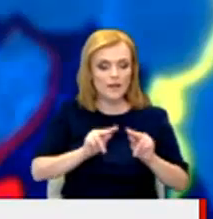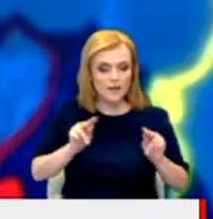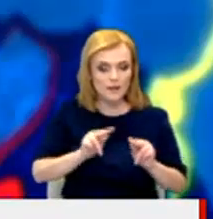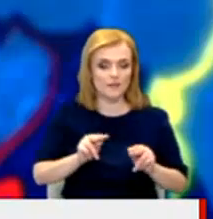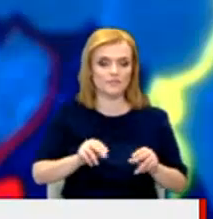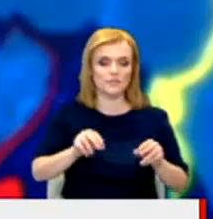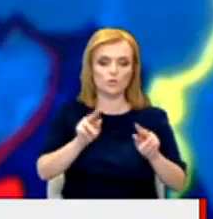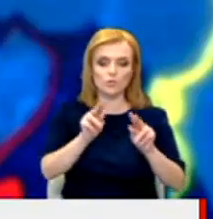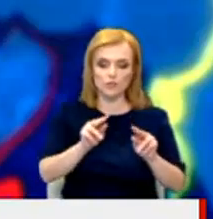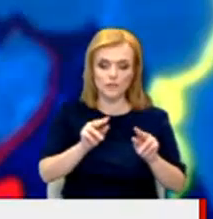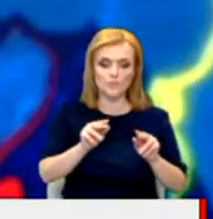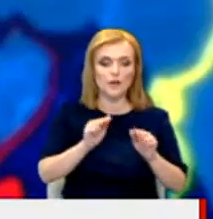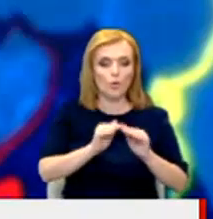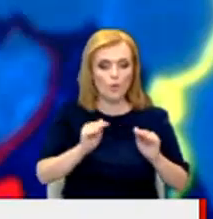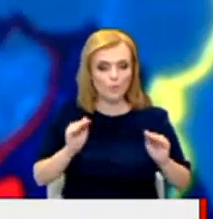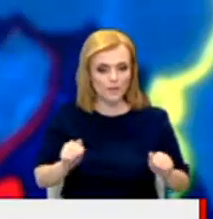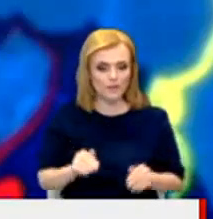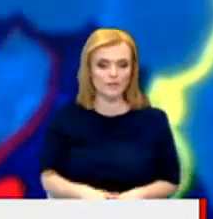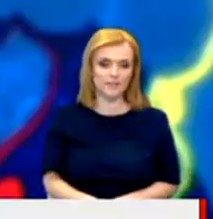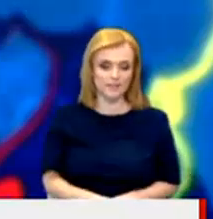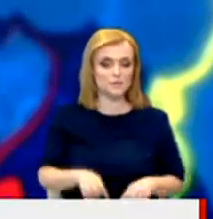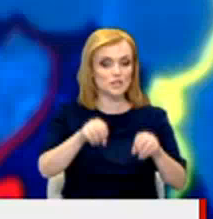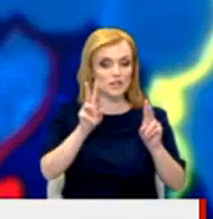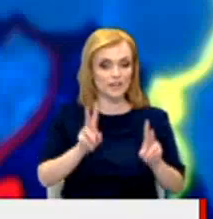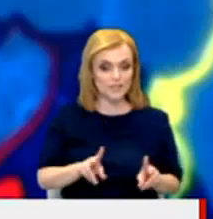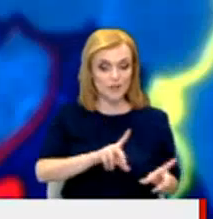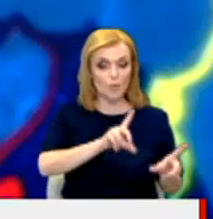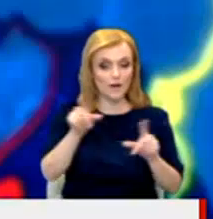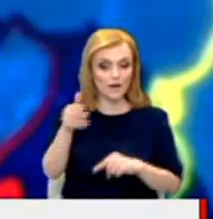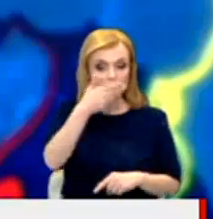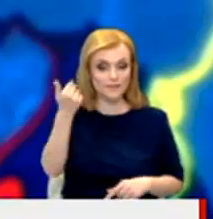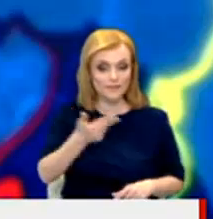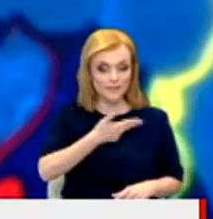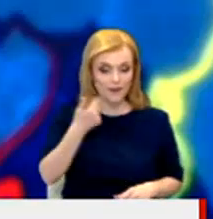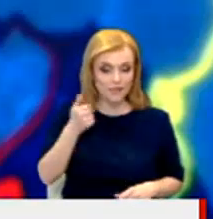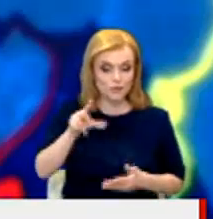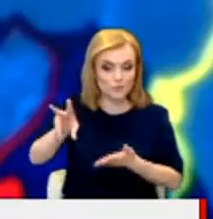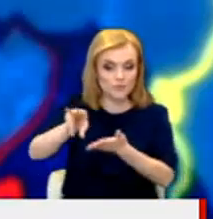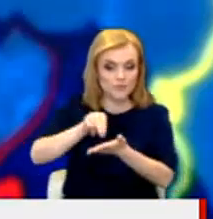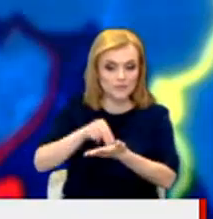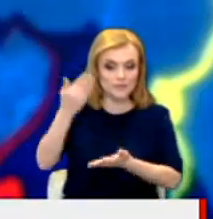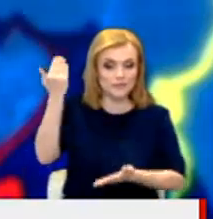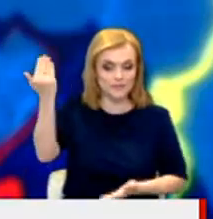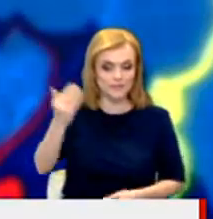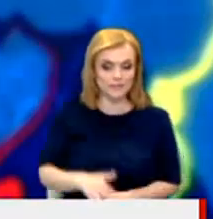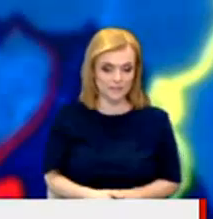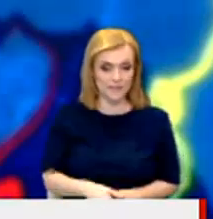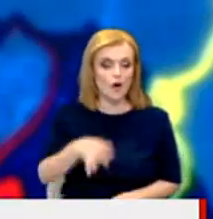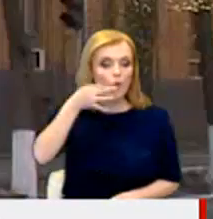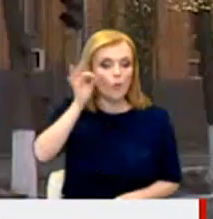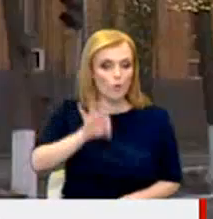de studiu și stagii în Italia pentru a prelua din experiența europeană în vederea consolidării patrimoniului cultural